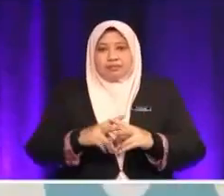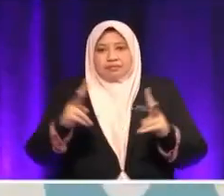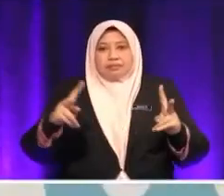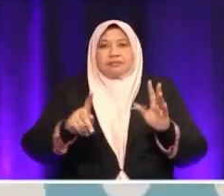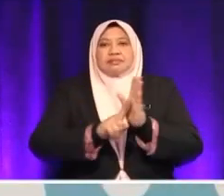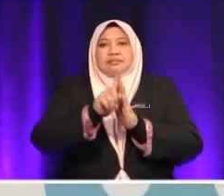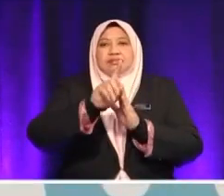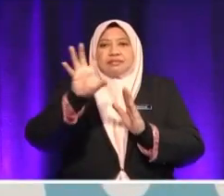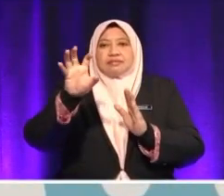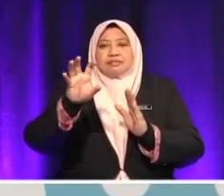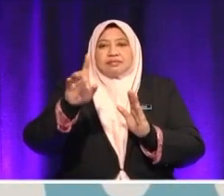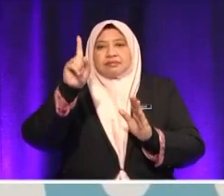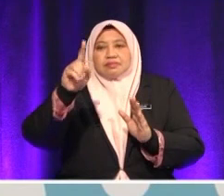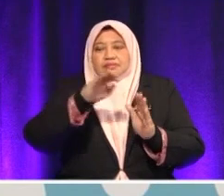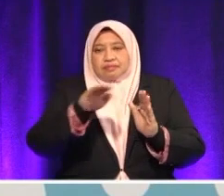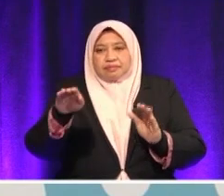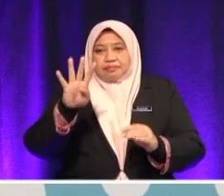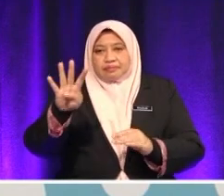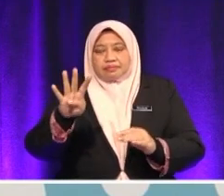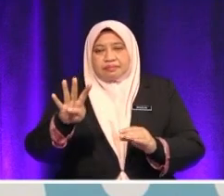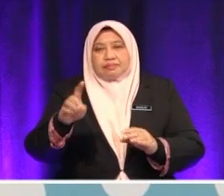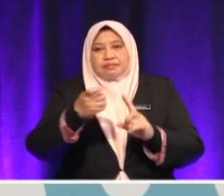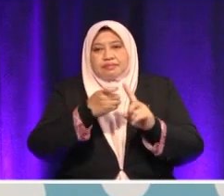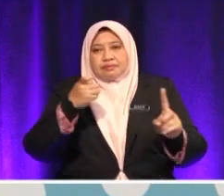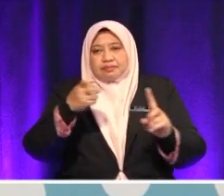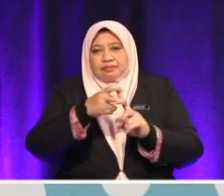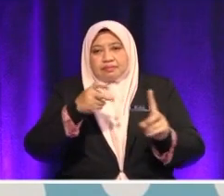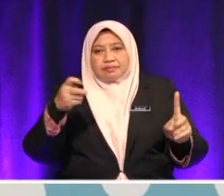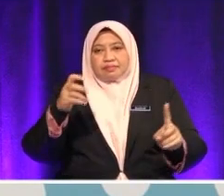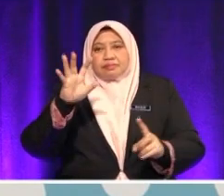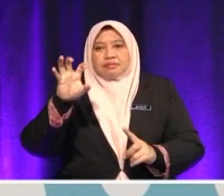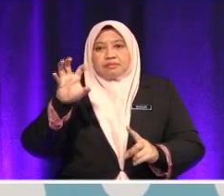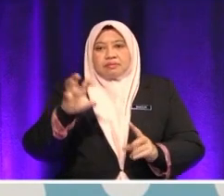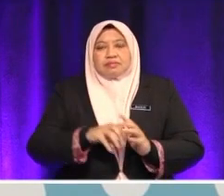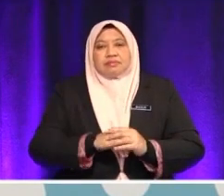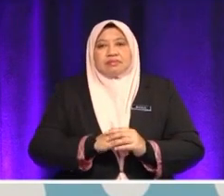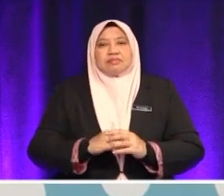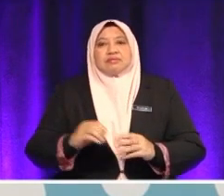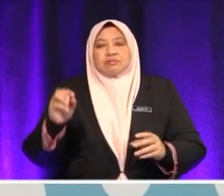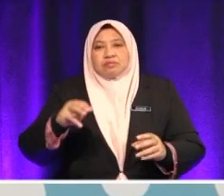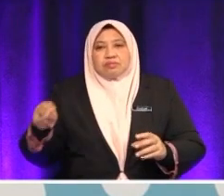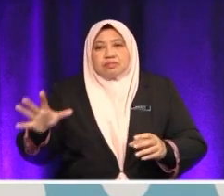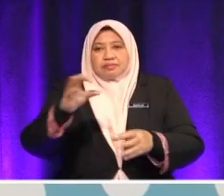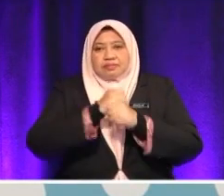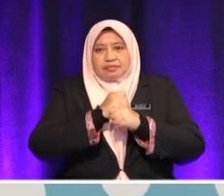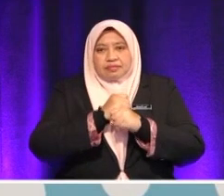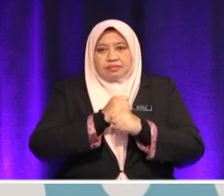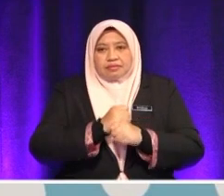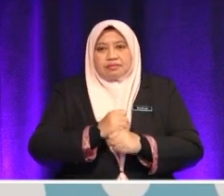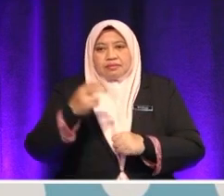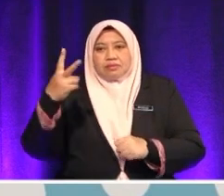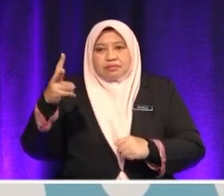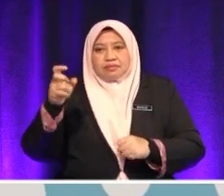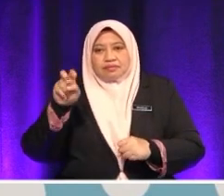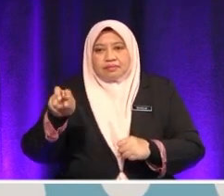daripada 50 seterusnya bila murid kira menggunakan carlate murid dapat 12 10-an 5